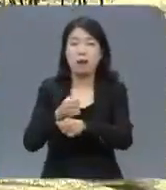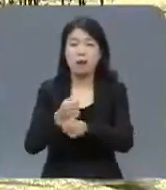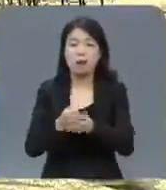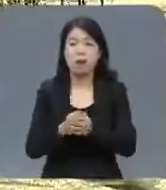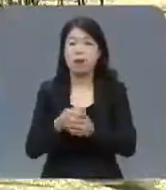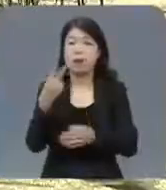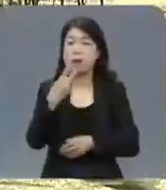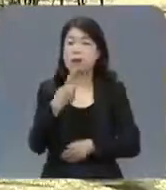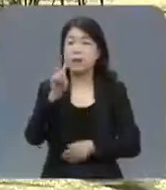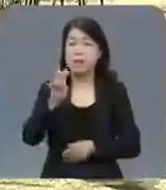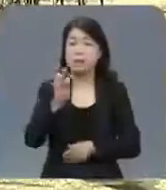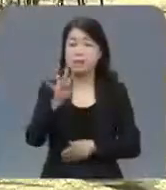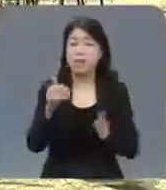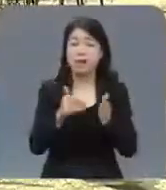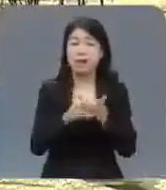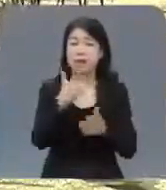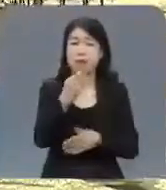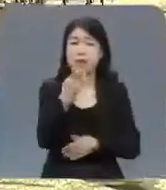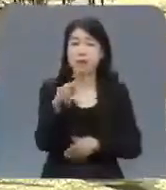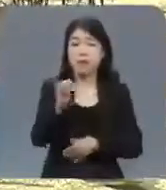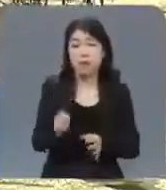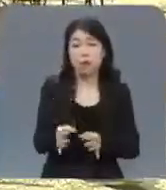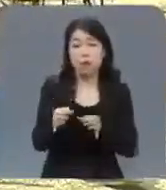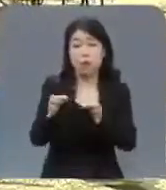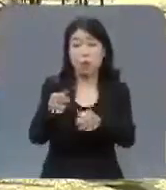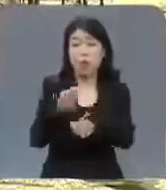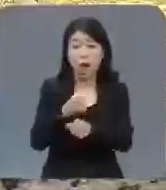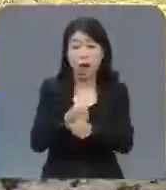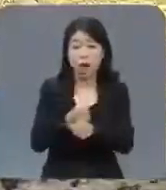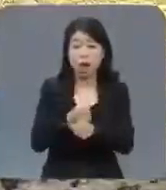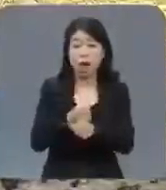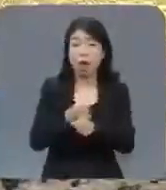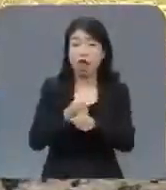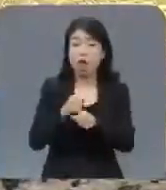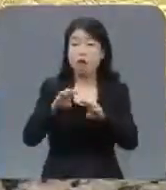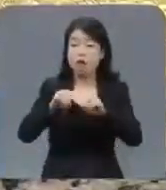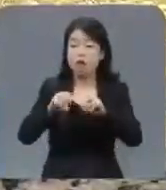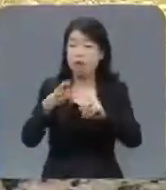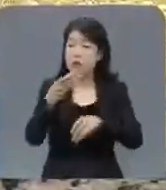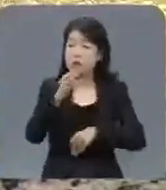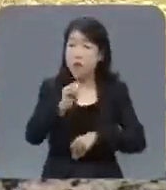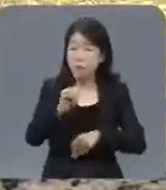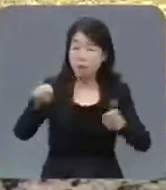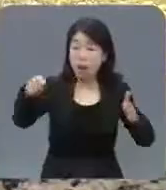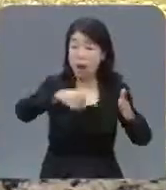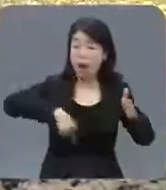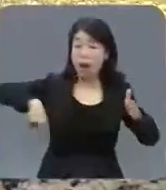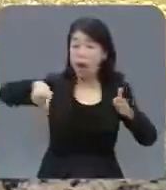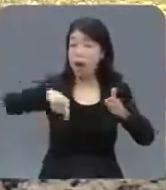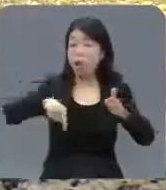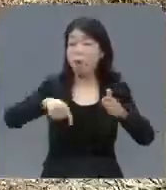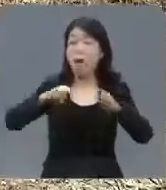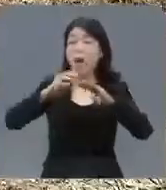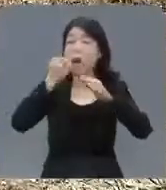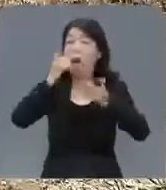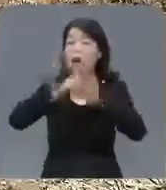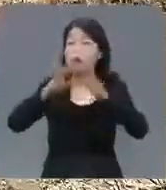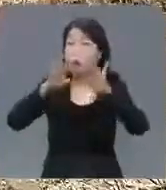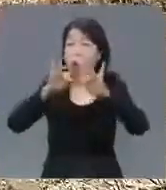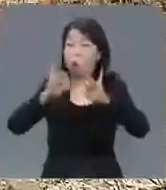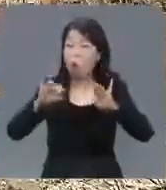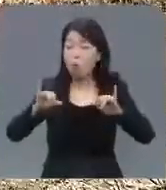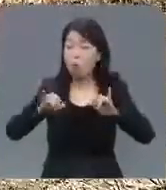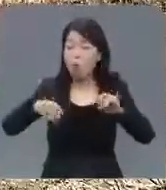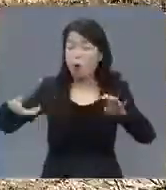2024년까지 84억 원 에피 팩 투기장 서측 13만 제곱미터 를 생성으로 복통 하는 등 악취 문제를